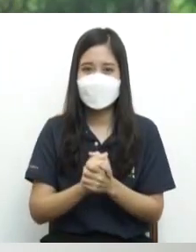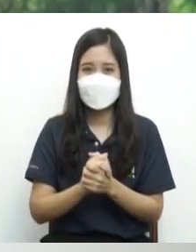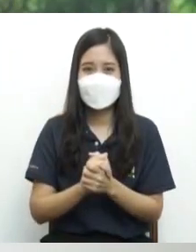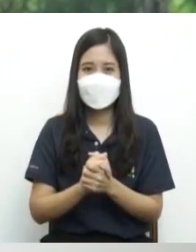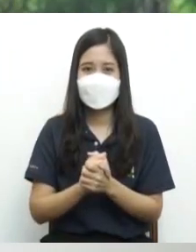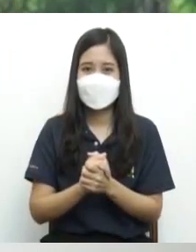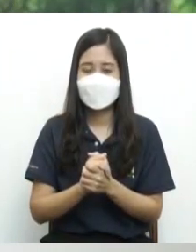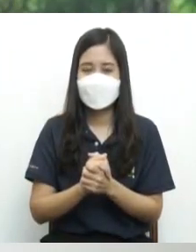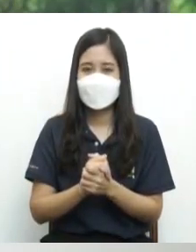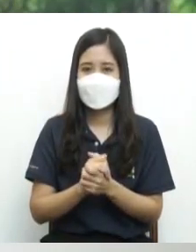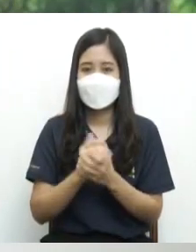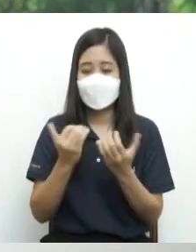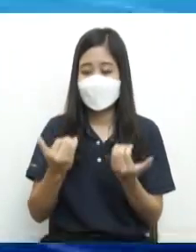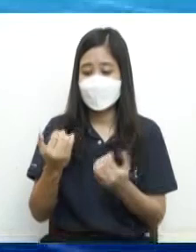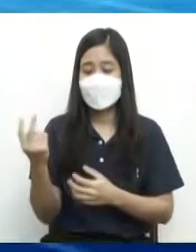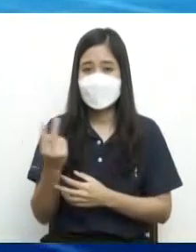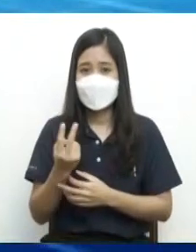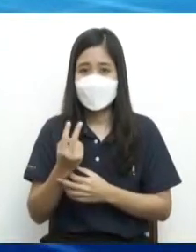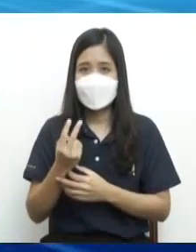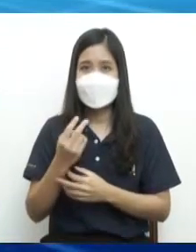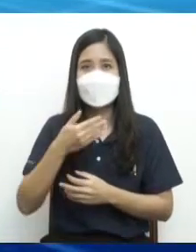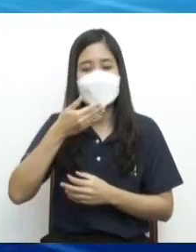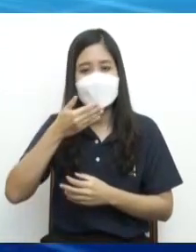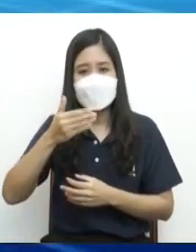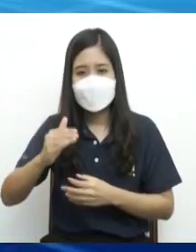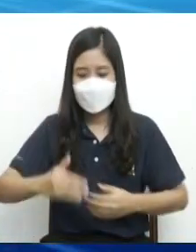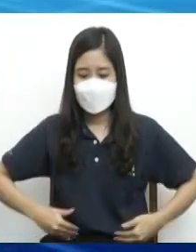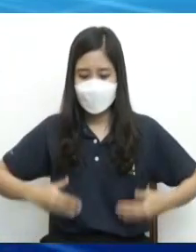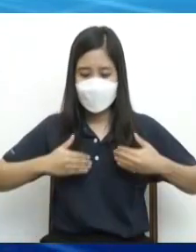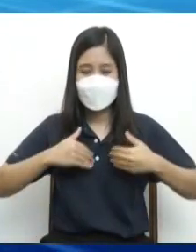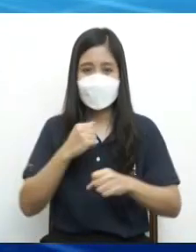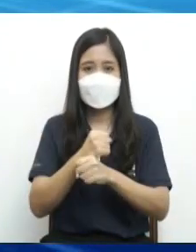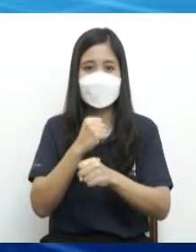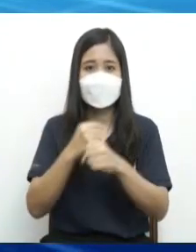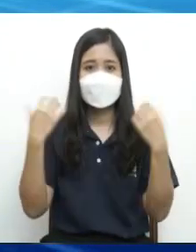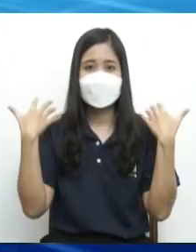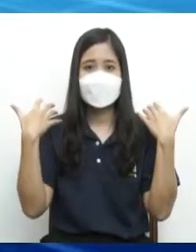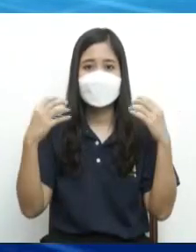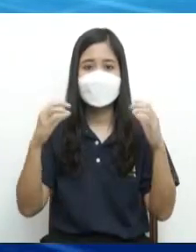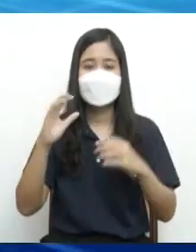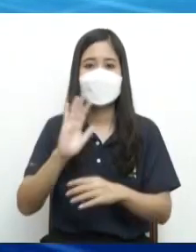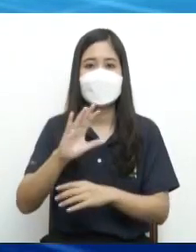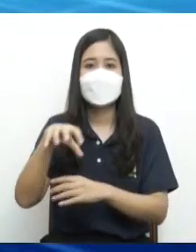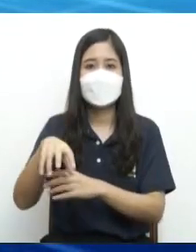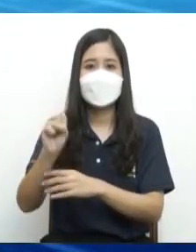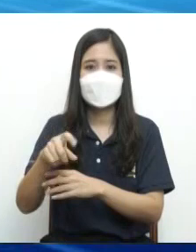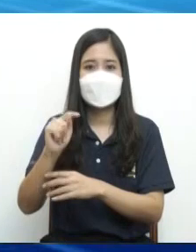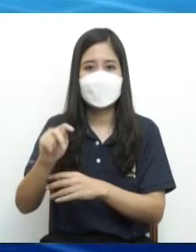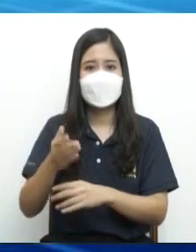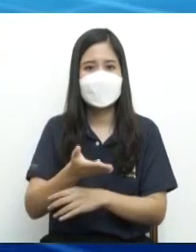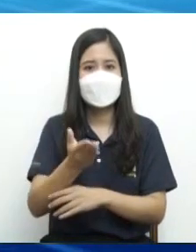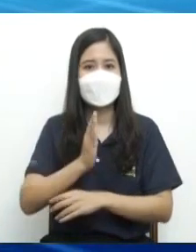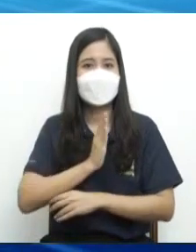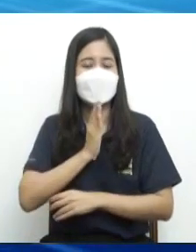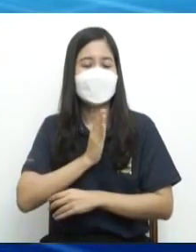ะในช่วงชีวิตของการรับราชการนะคะในการทำงานที่สปท.ไปถึงที่อื่นเนี่ยถ้ามีความภาคภูมิใจและประทับใจอะไร